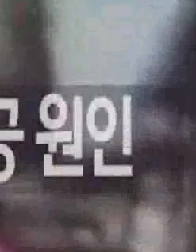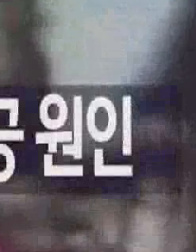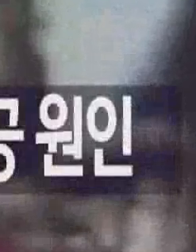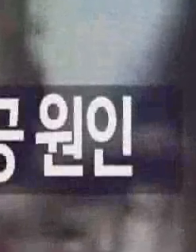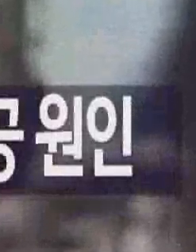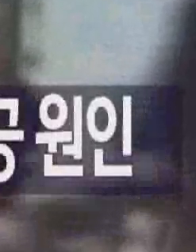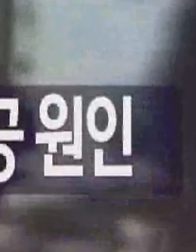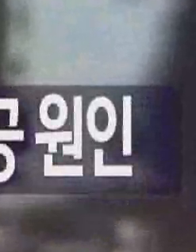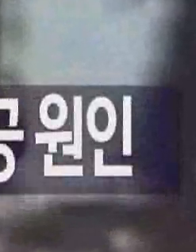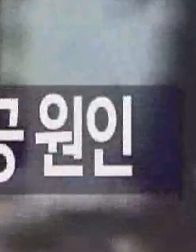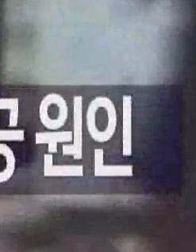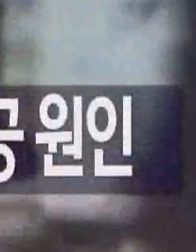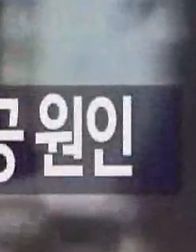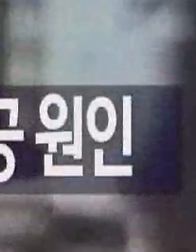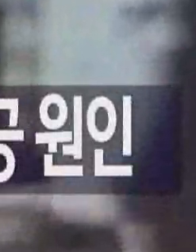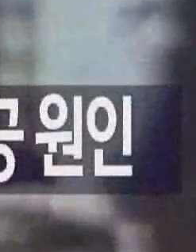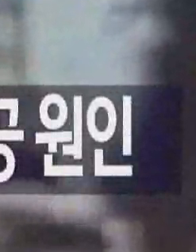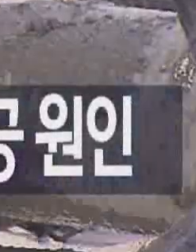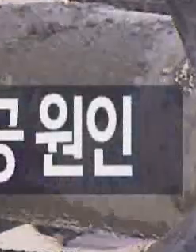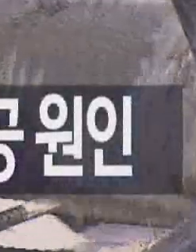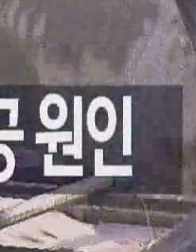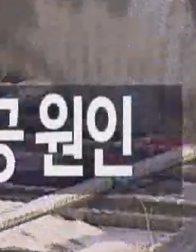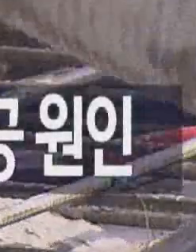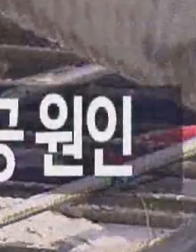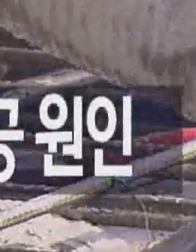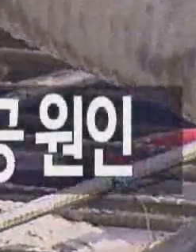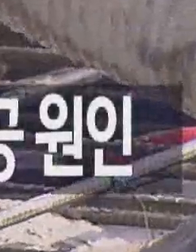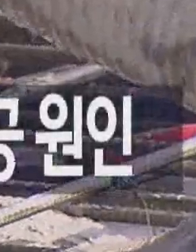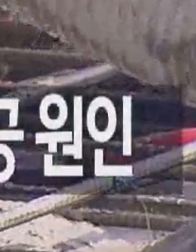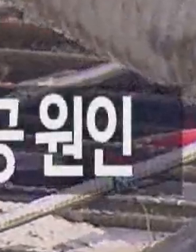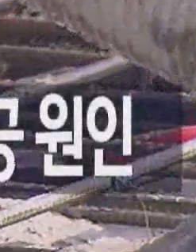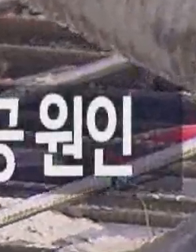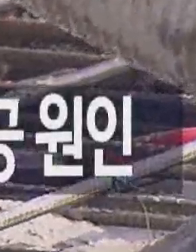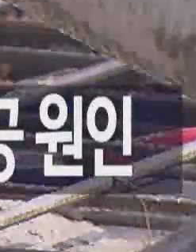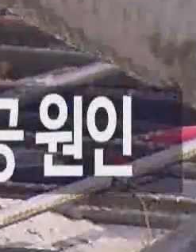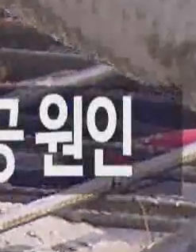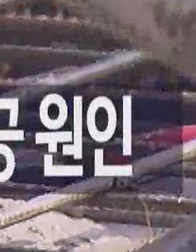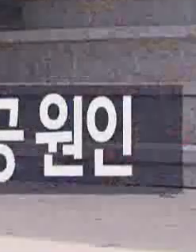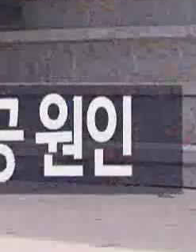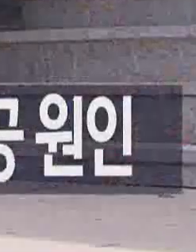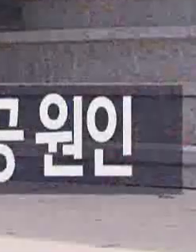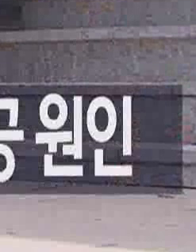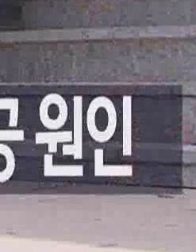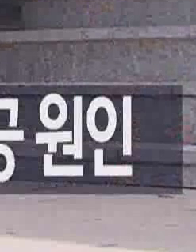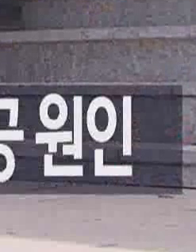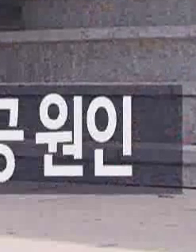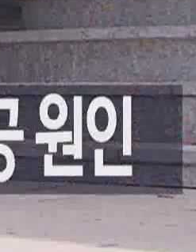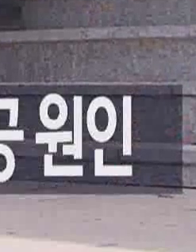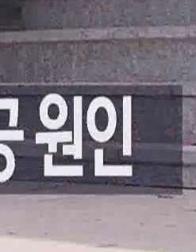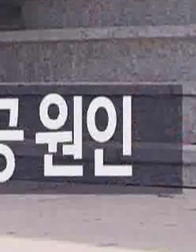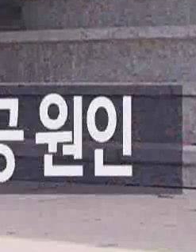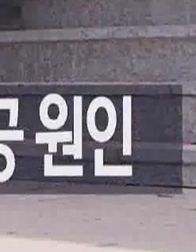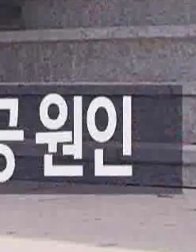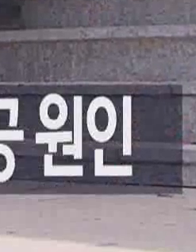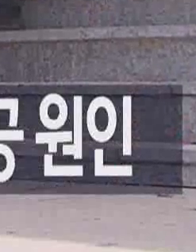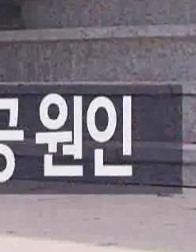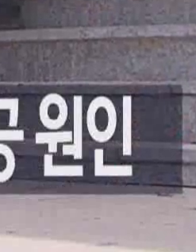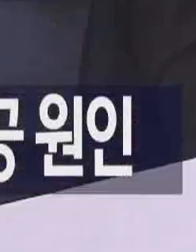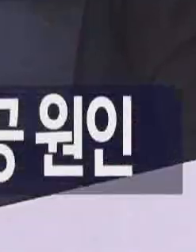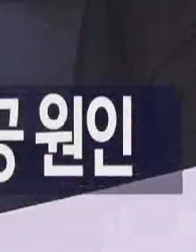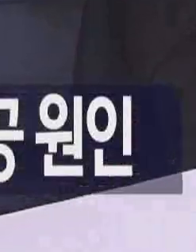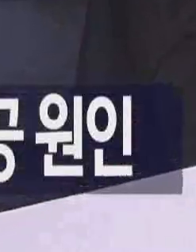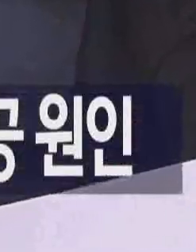광주 아이파크 붕괴 사고는 콘크리트 부실 시공이 가장 큰 원인 중 하나입니다. 건설업체들이 이윤을 위해